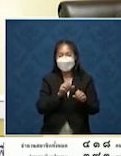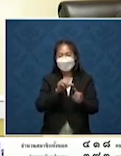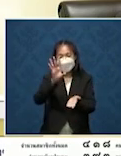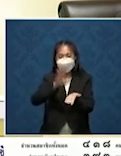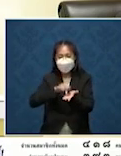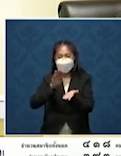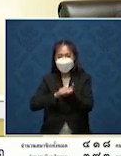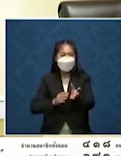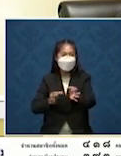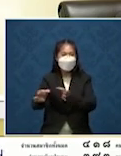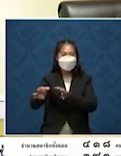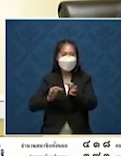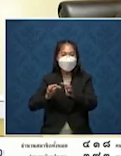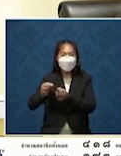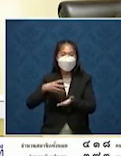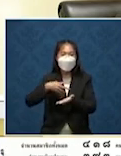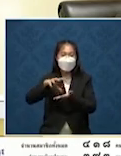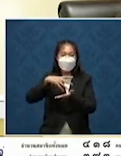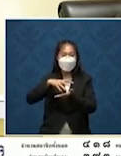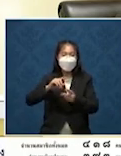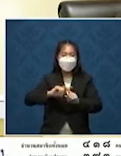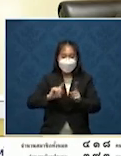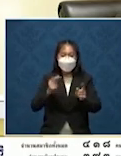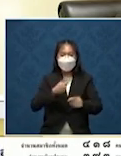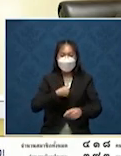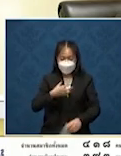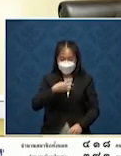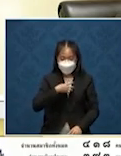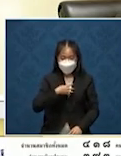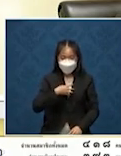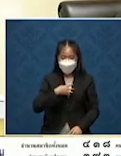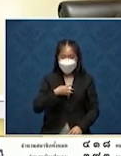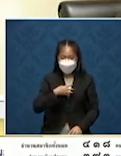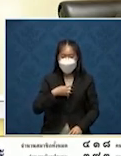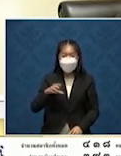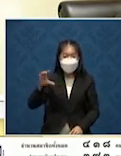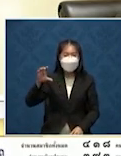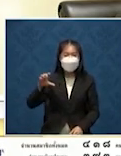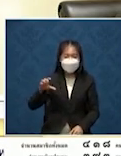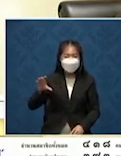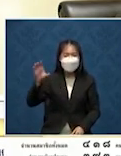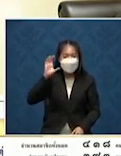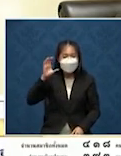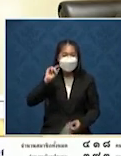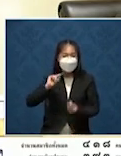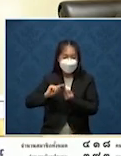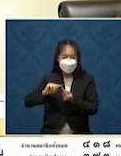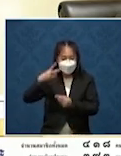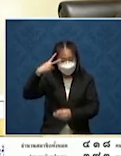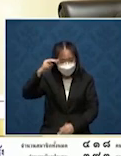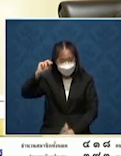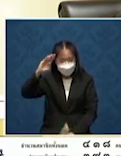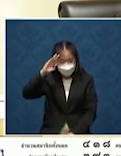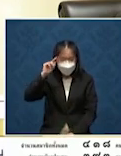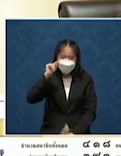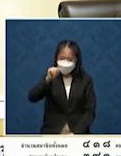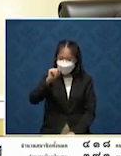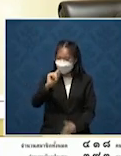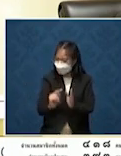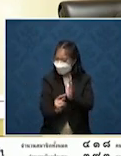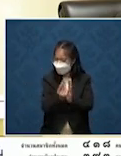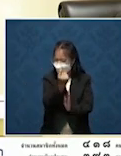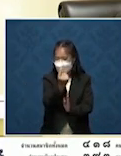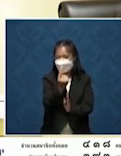ป็นเรื่องที่ต้องเอาหลักฐานไปพิสูจน์กันทั้งสองฝ่ายแต่เวลาอภิปรายแล้วด่วนตัดสินแบบนี้ก็เท่ากับว่าเป็นการพยายามไปก